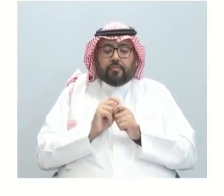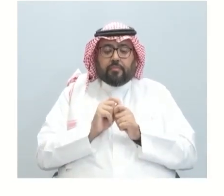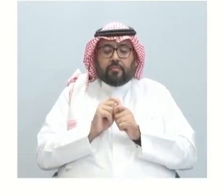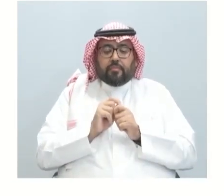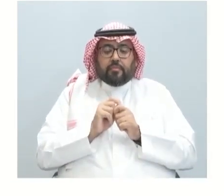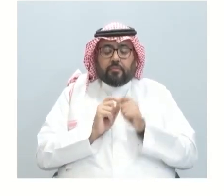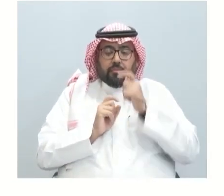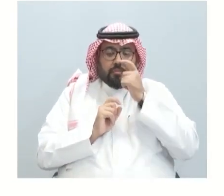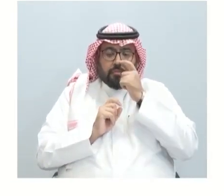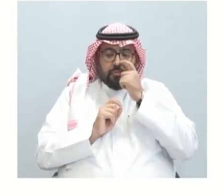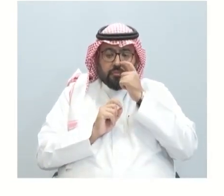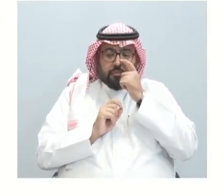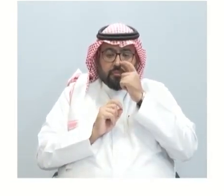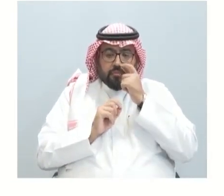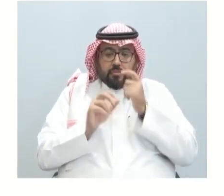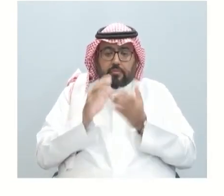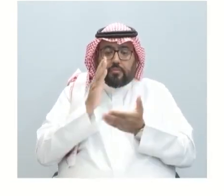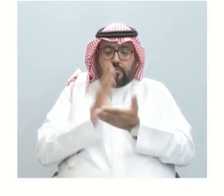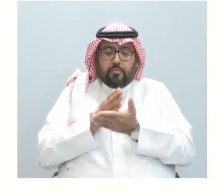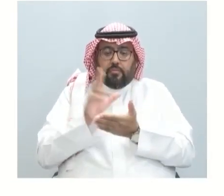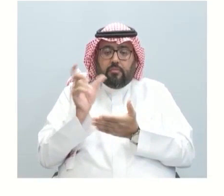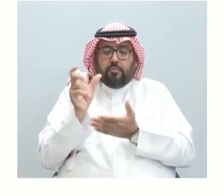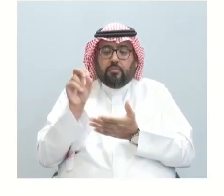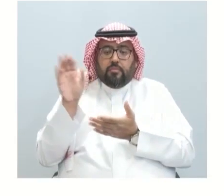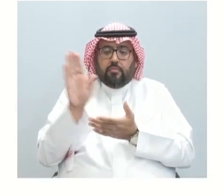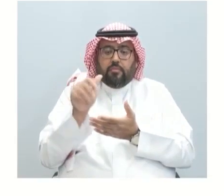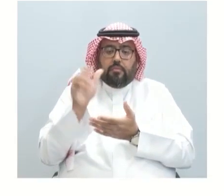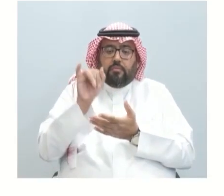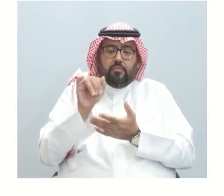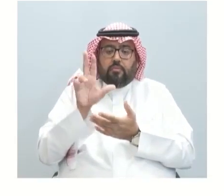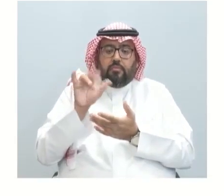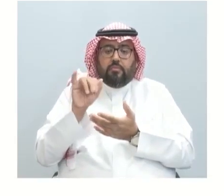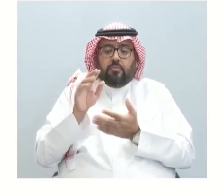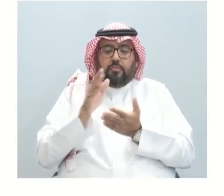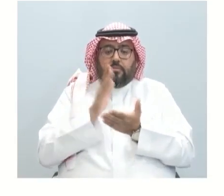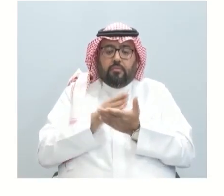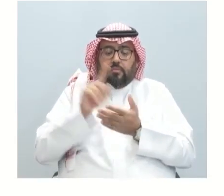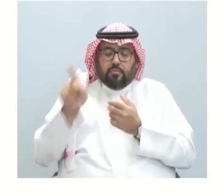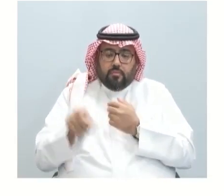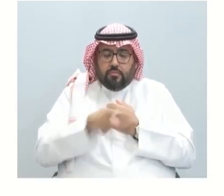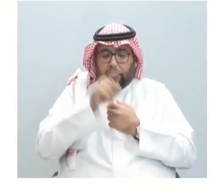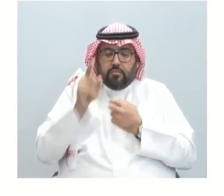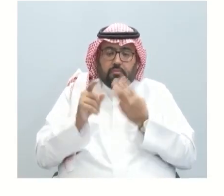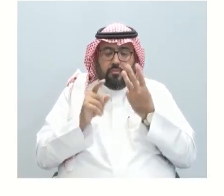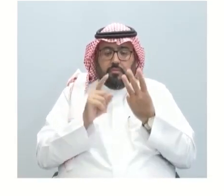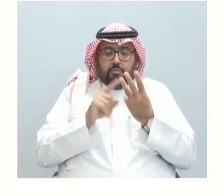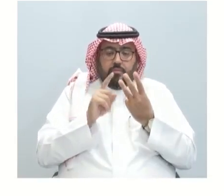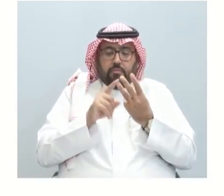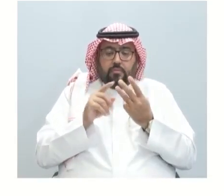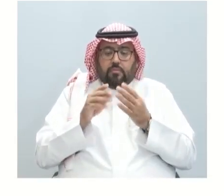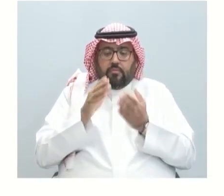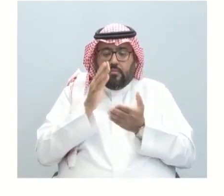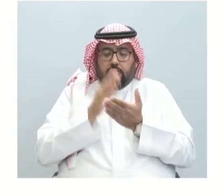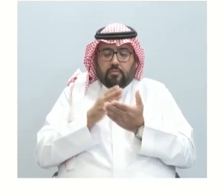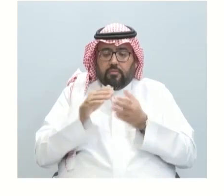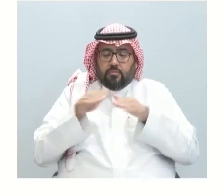الحي في الانقسام المتساوي هنالك اربع مراحل اذا عندما نتكلم عن دوره الخليه هنالك ثلاثه اطوار طور بيني